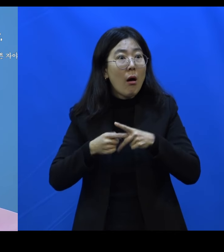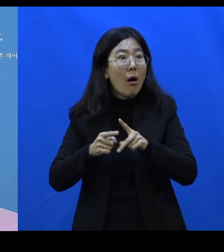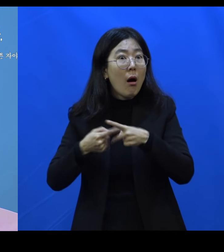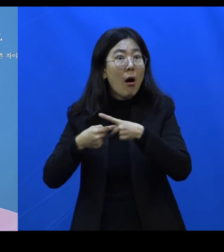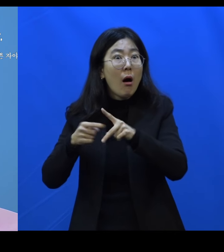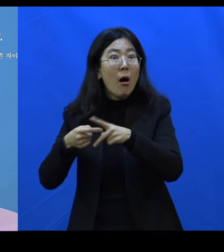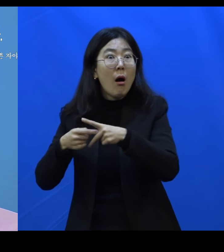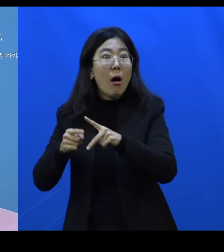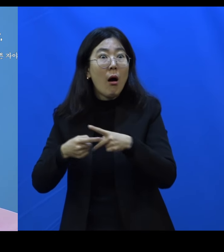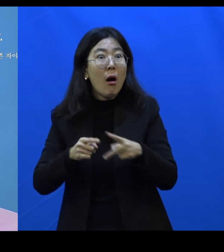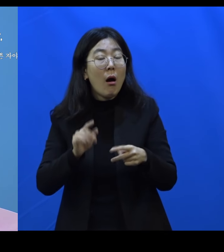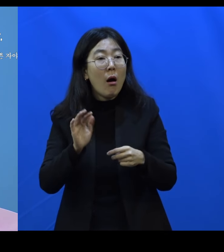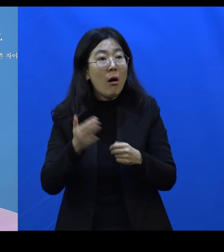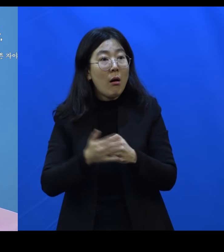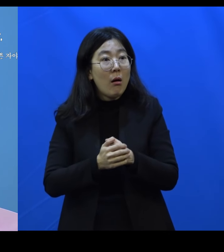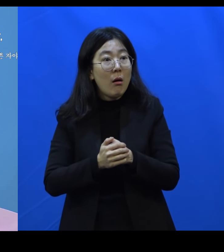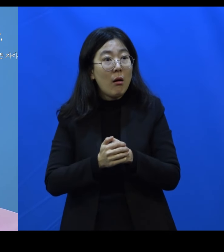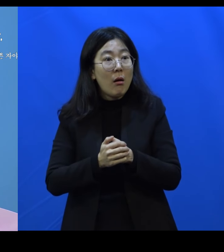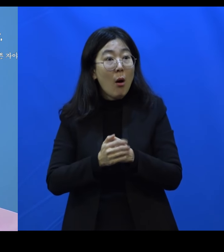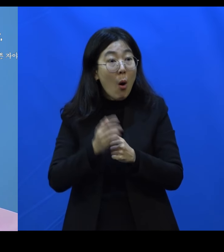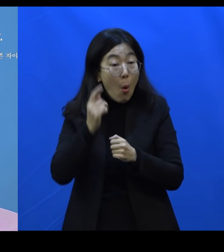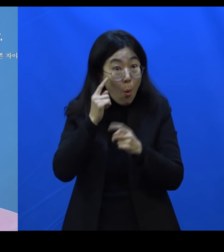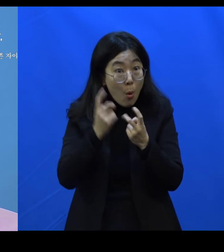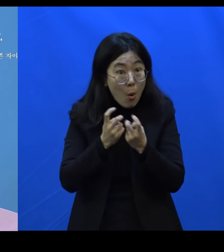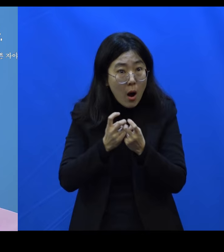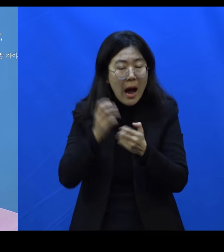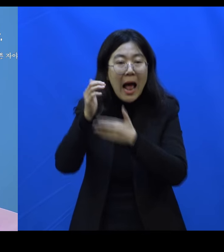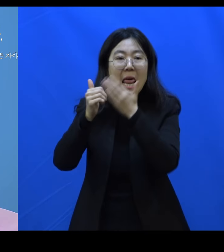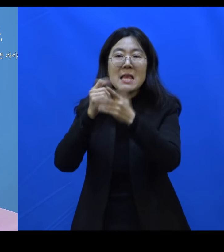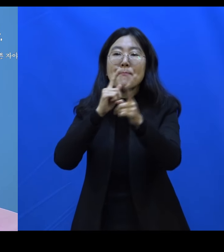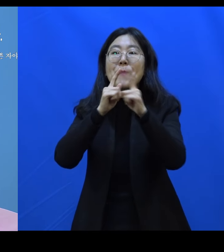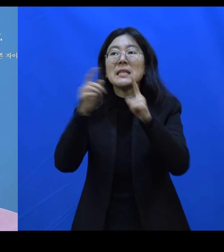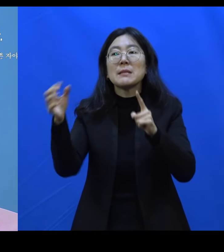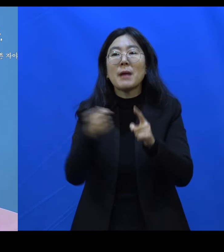왜 들려야 되죠? 하나님은 말씀하시는 분이기 때문에 그래요.